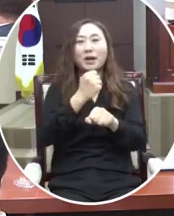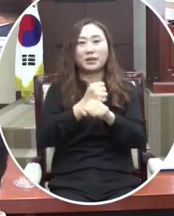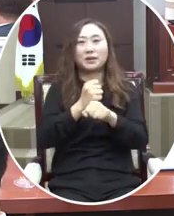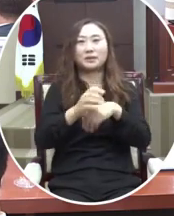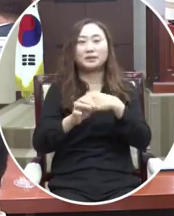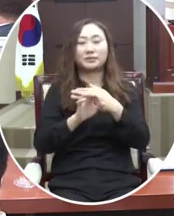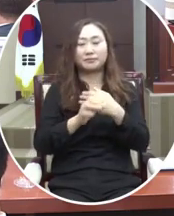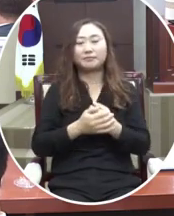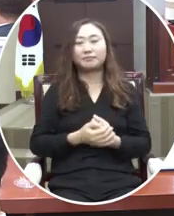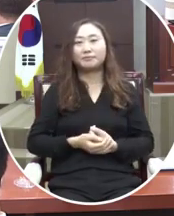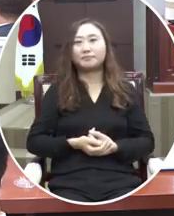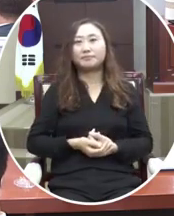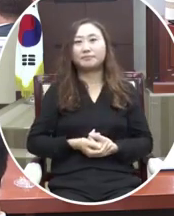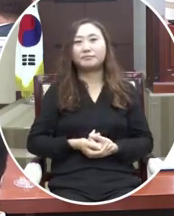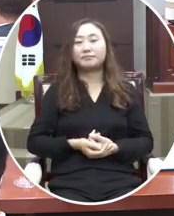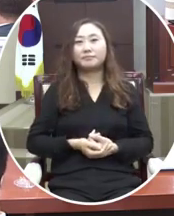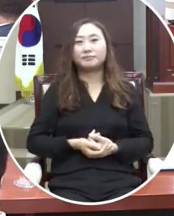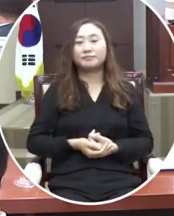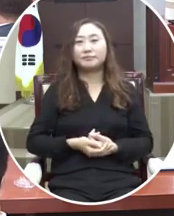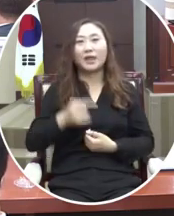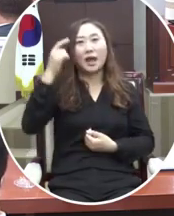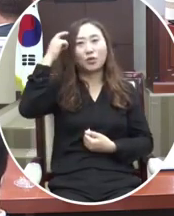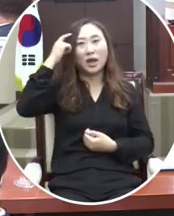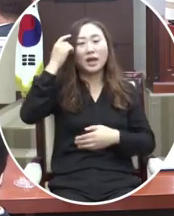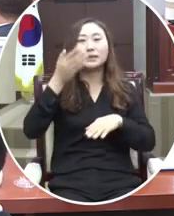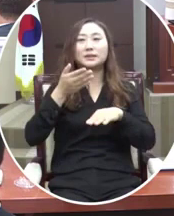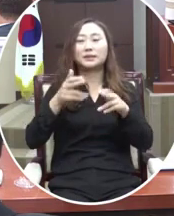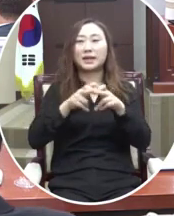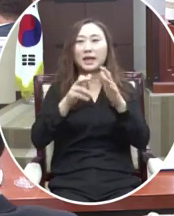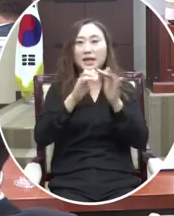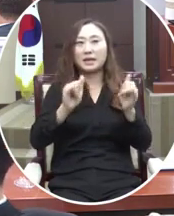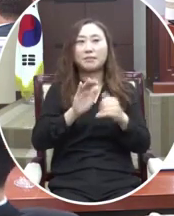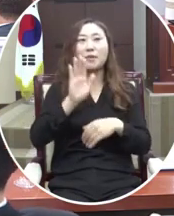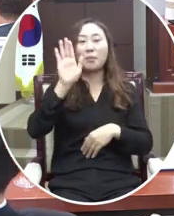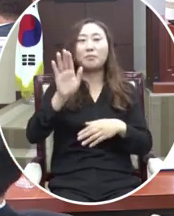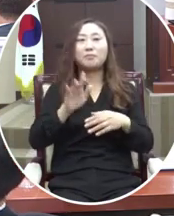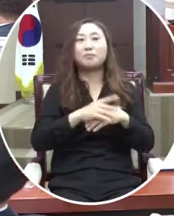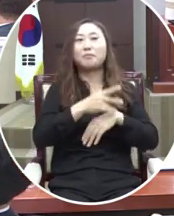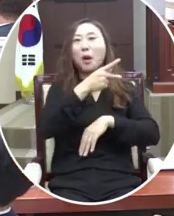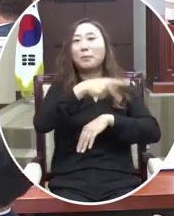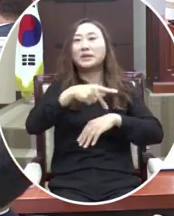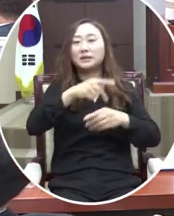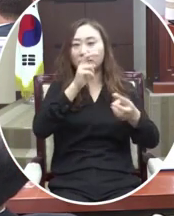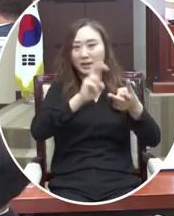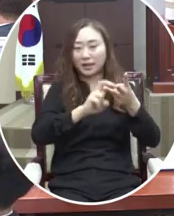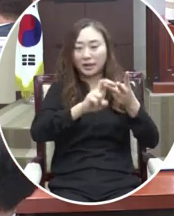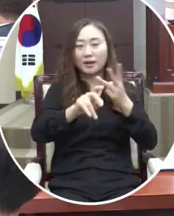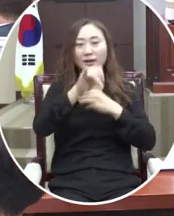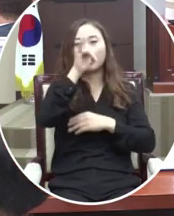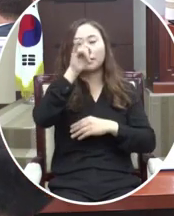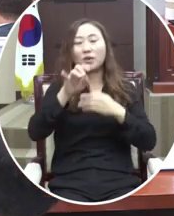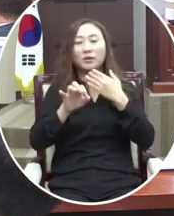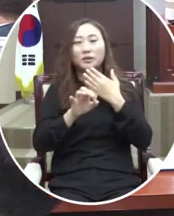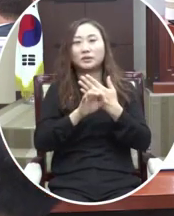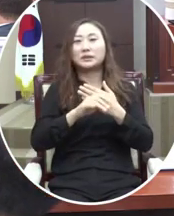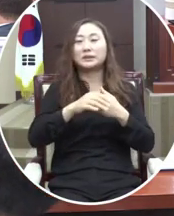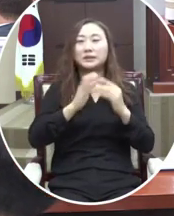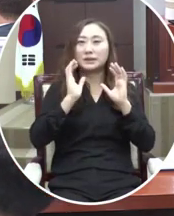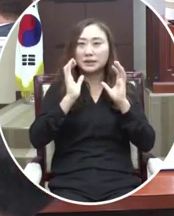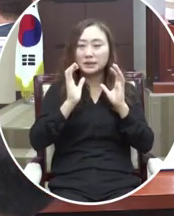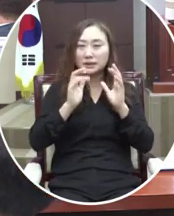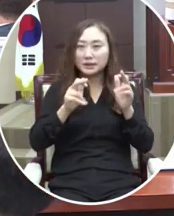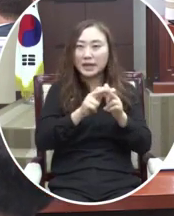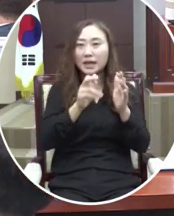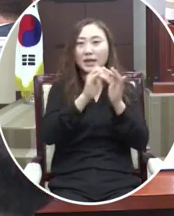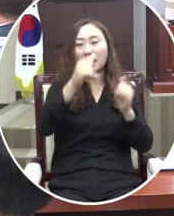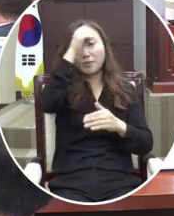장애인 친화도 시의 면모를 높여 나가겠습니다 내병 장애인 비전 센터 발달 장애인 평생교육 센터 등을 통해 장애인들의 평생